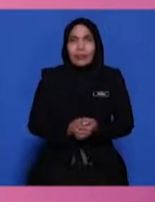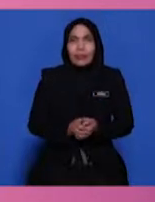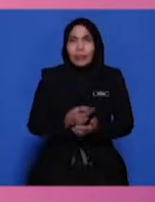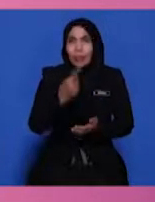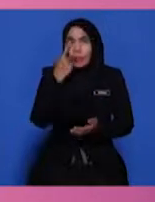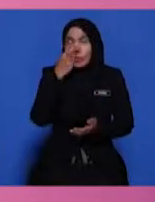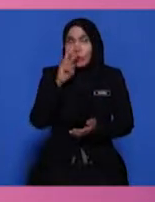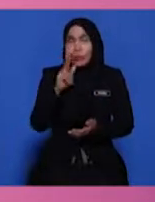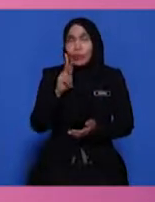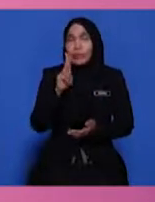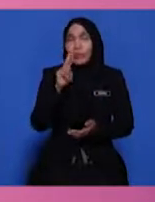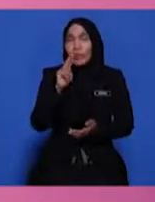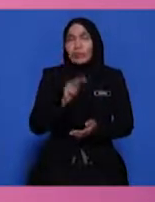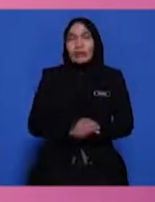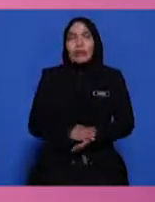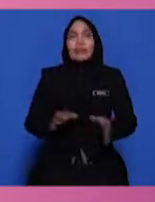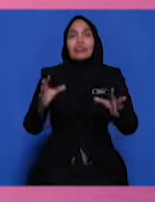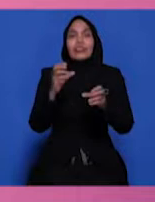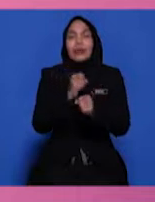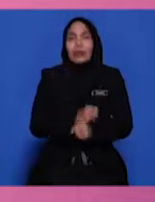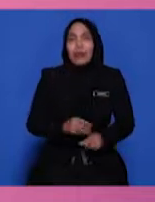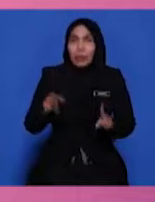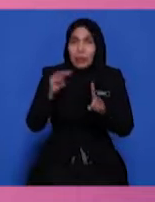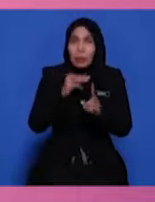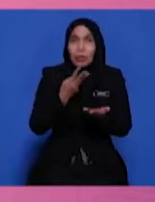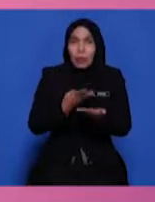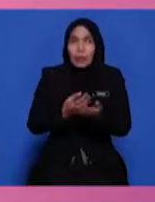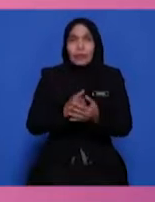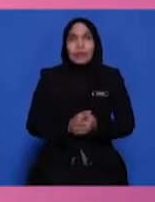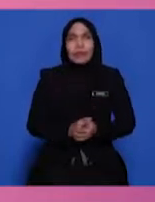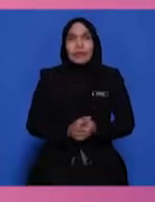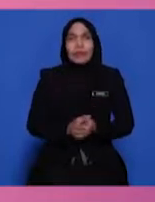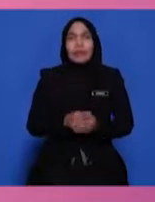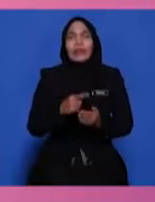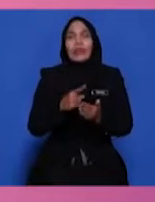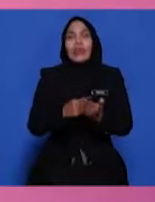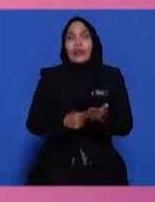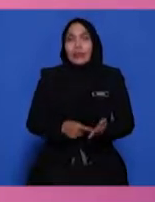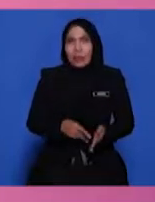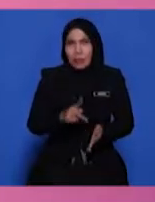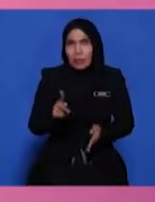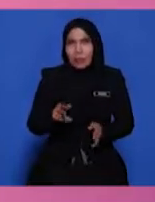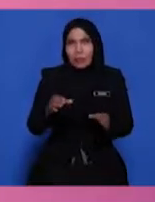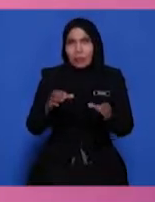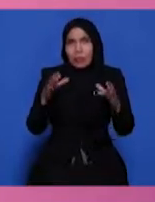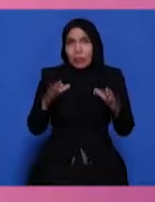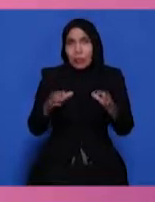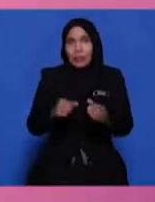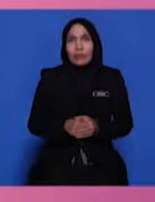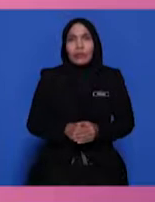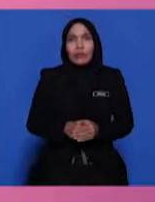dalam usaha mencapai matlamat kewangan. Apakah kayu pengukur bagi menilai kedudukan